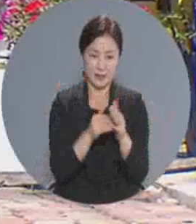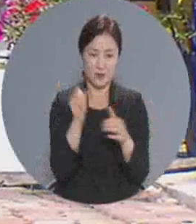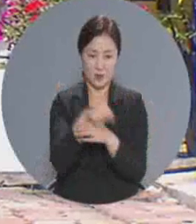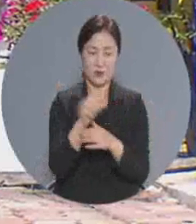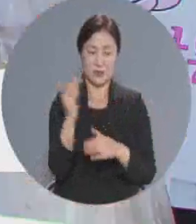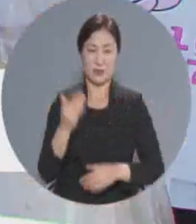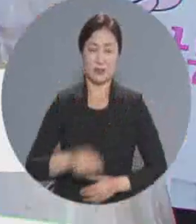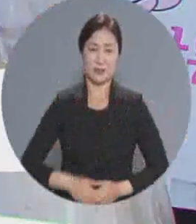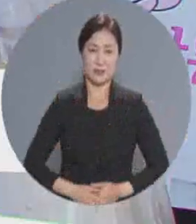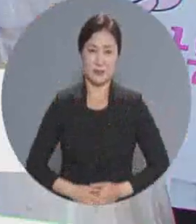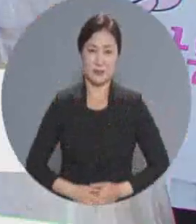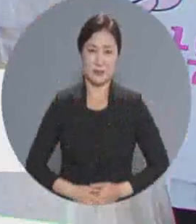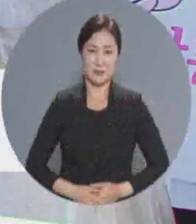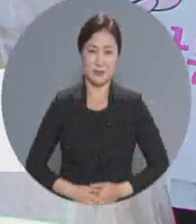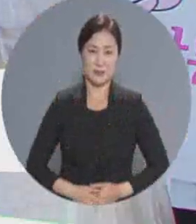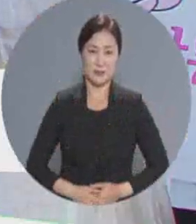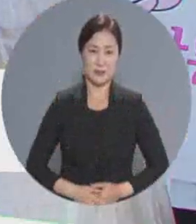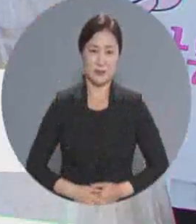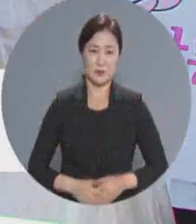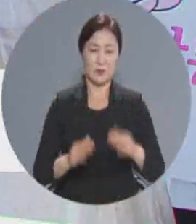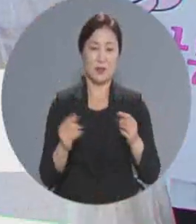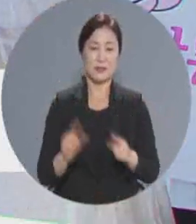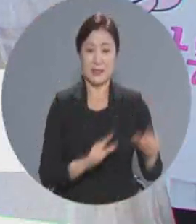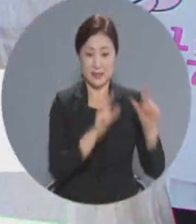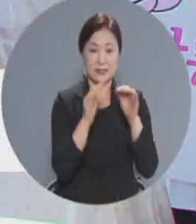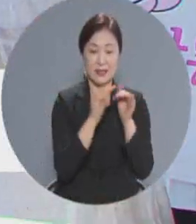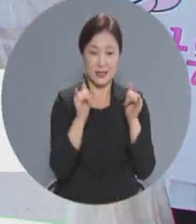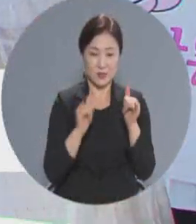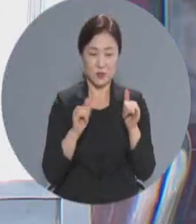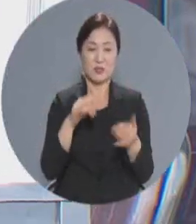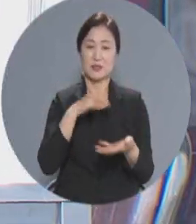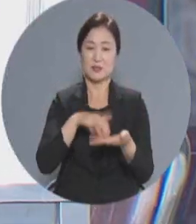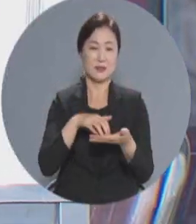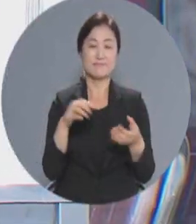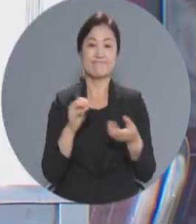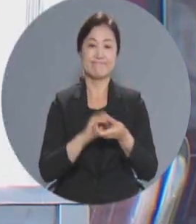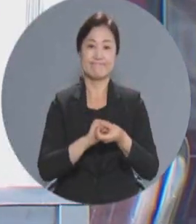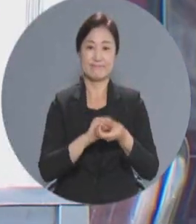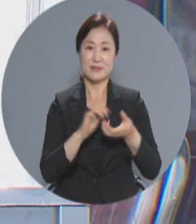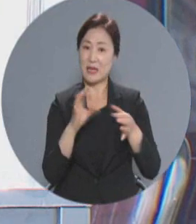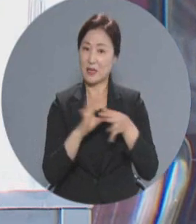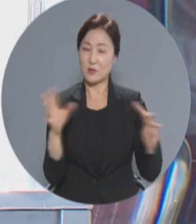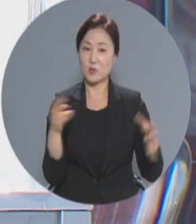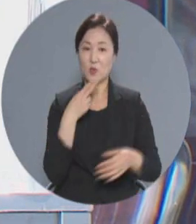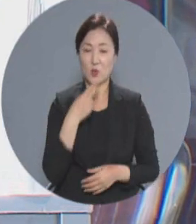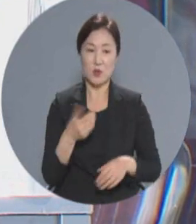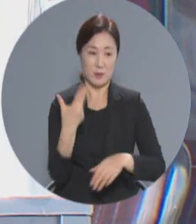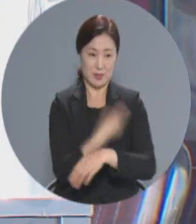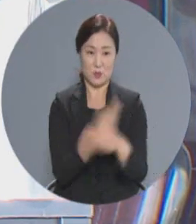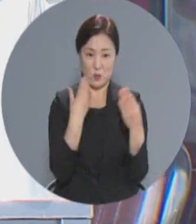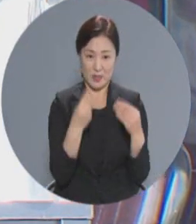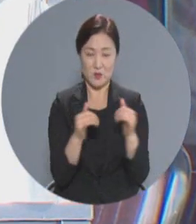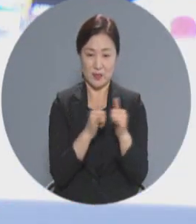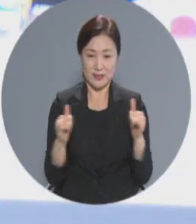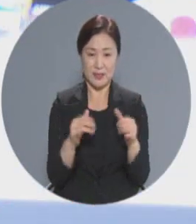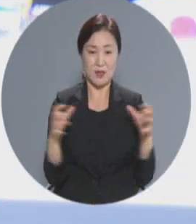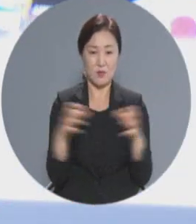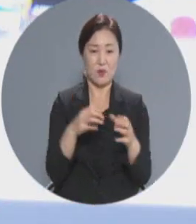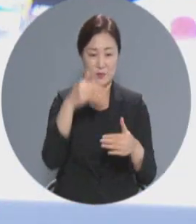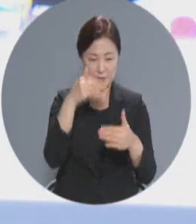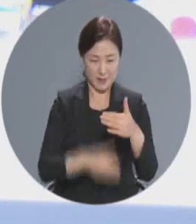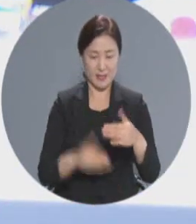했습니다. 또 동거 가족은 인원수 제한 없이 모일 수 있으며 백신 예방접종 완료자는 모임 제한 인원에